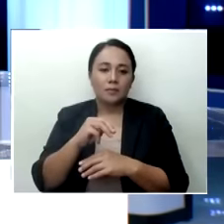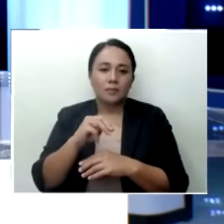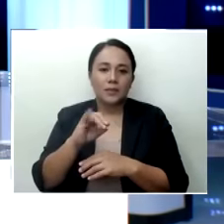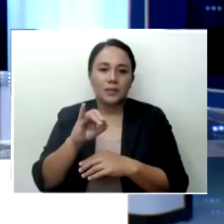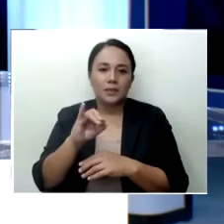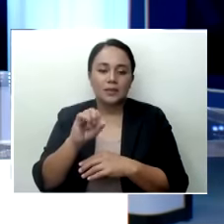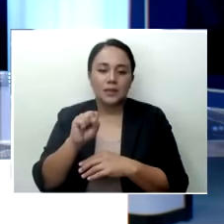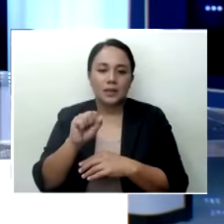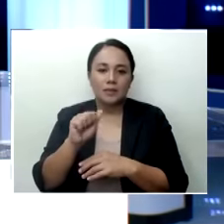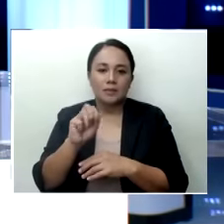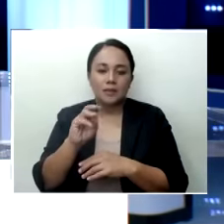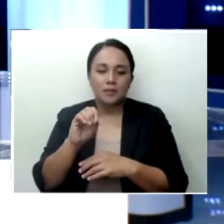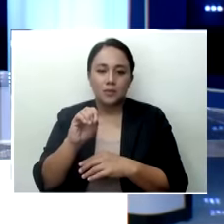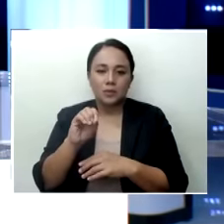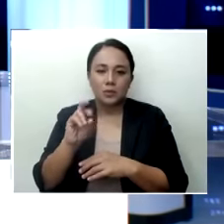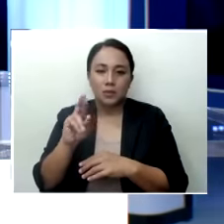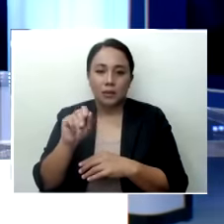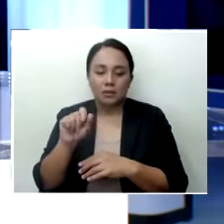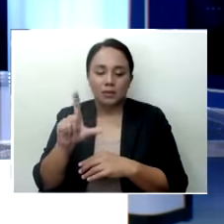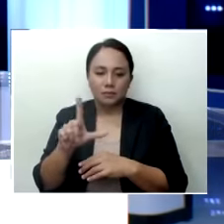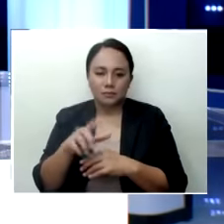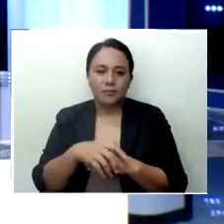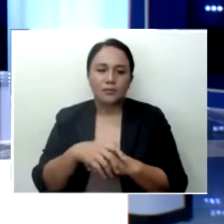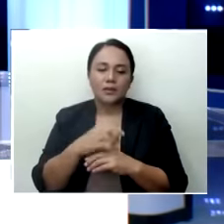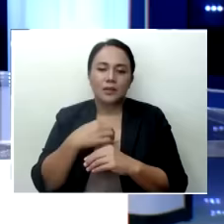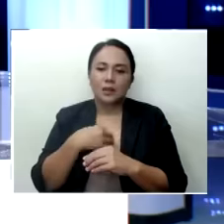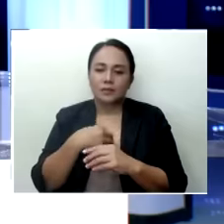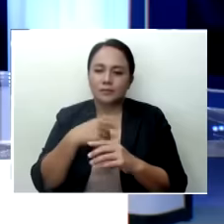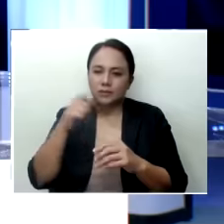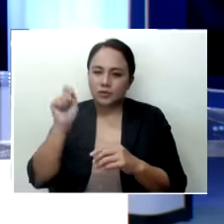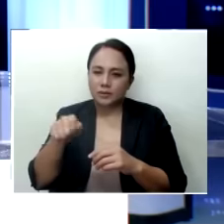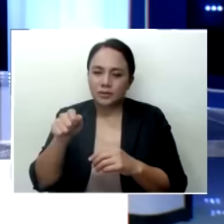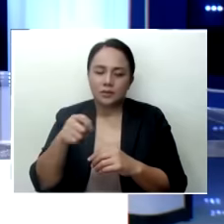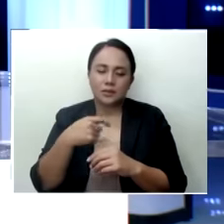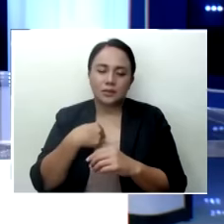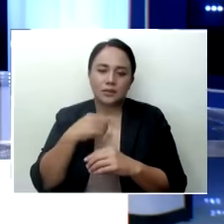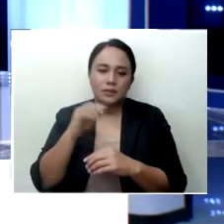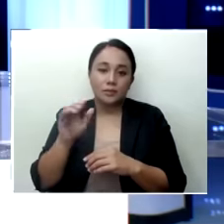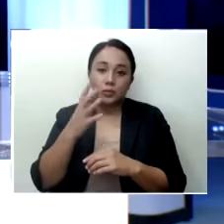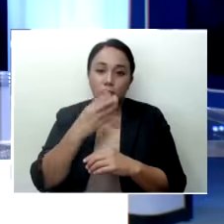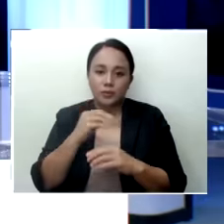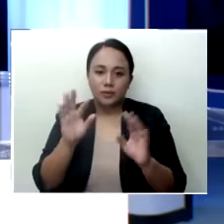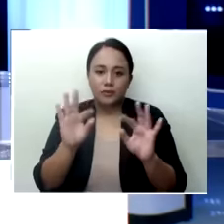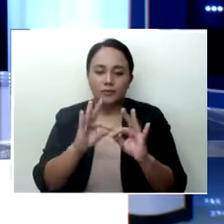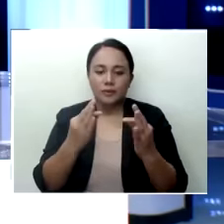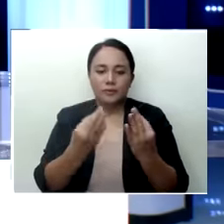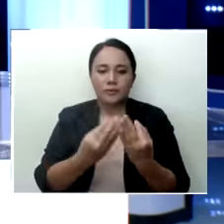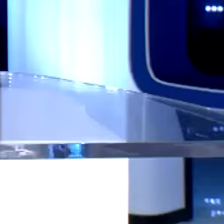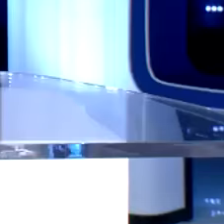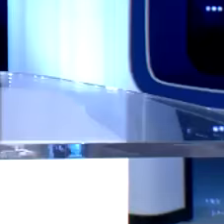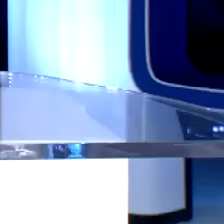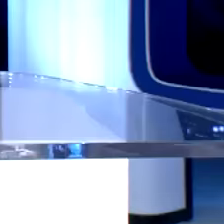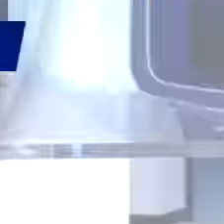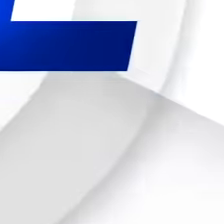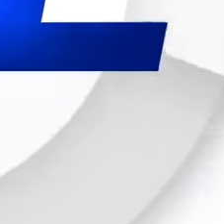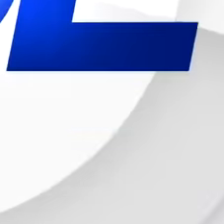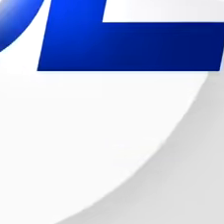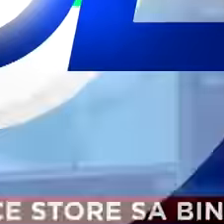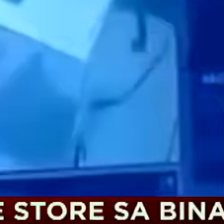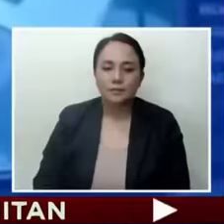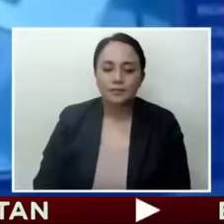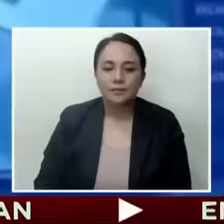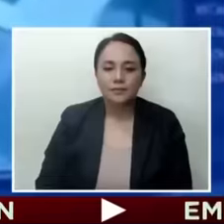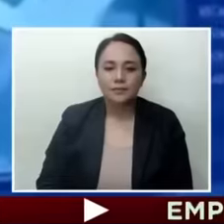Occidental. Katarungan naman ang sigaw ng kanyang pamilya, nagpapatrol Dinah Gestro.